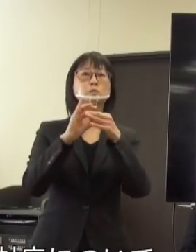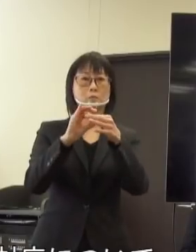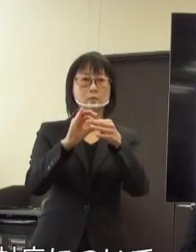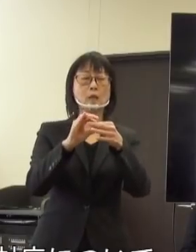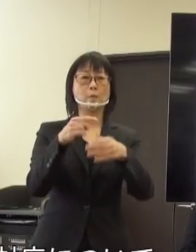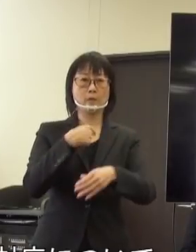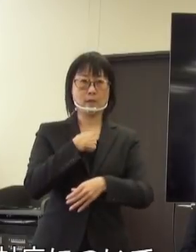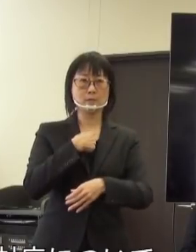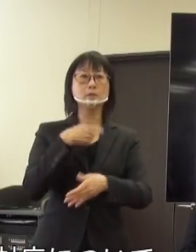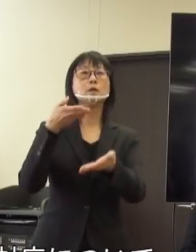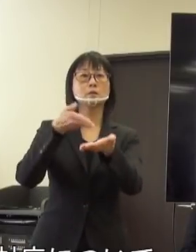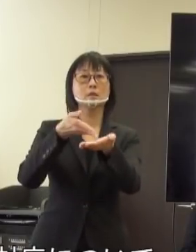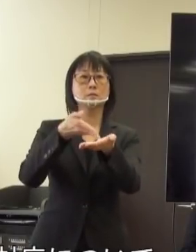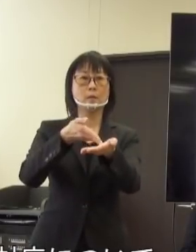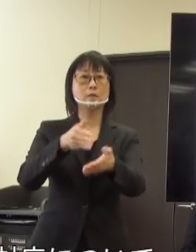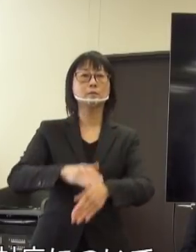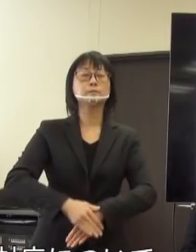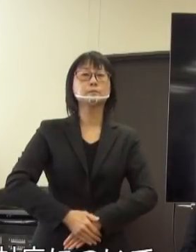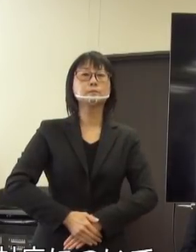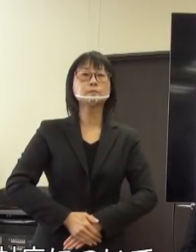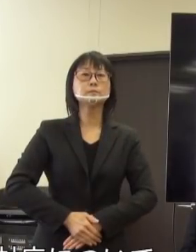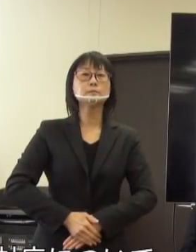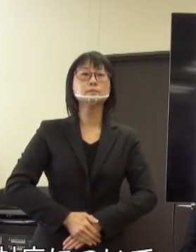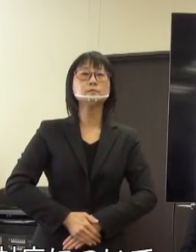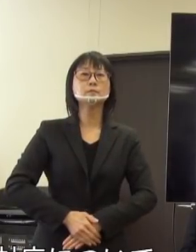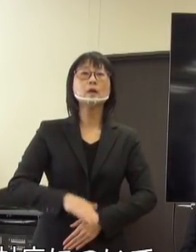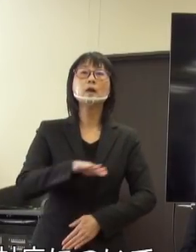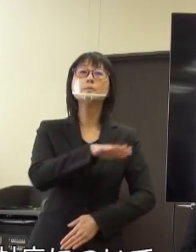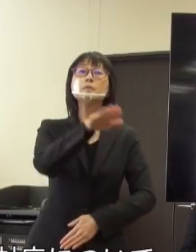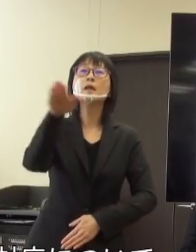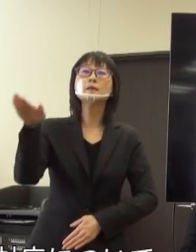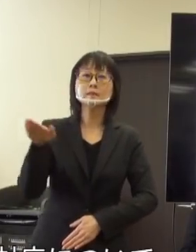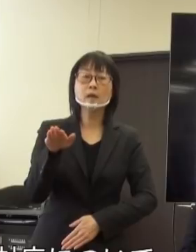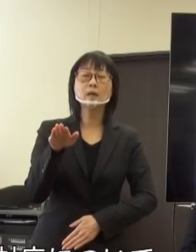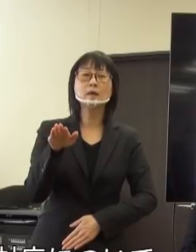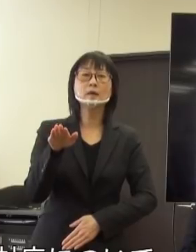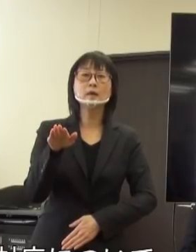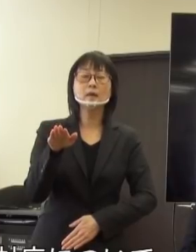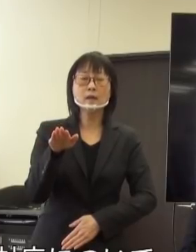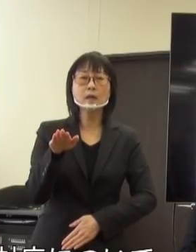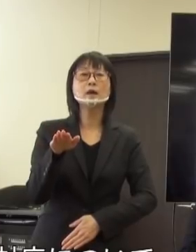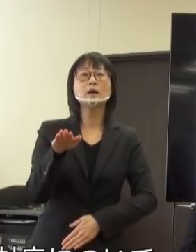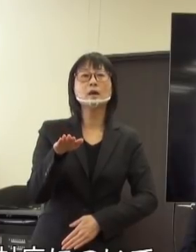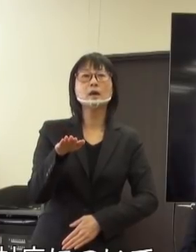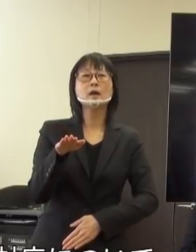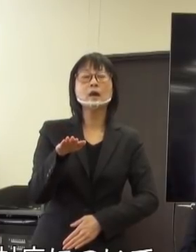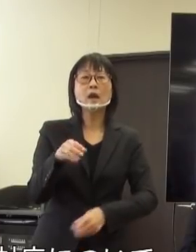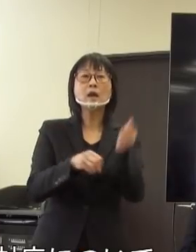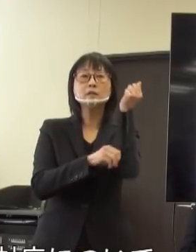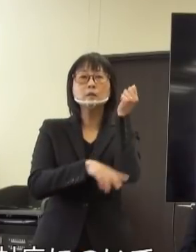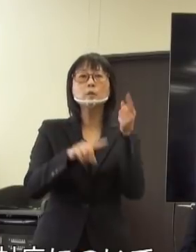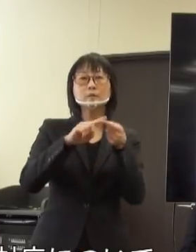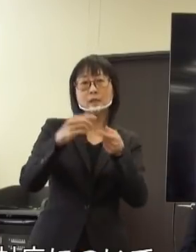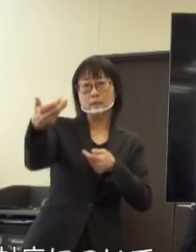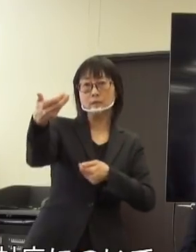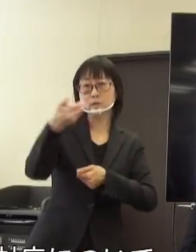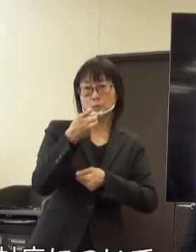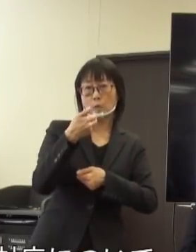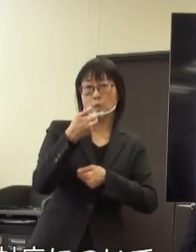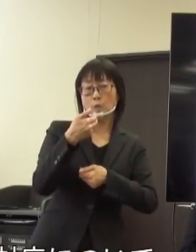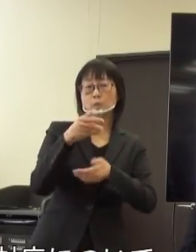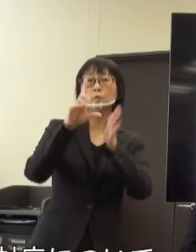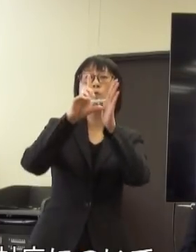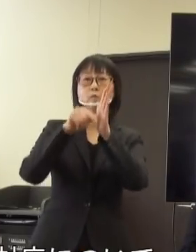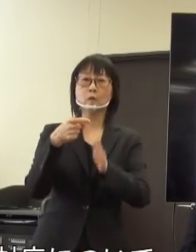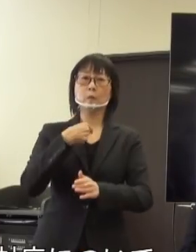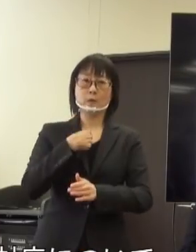して皆様から基本的なことについての質疑を私が対応させていただきます。詳しいことはまた後